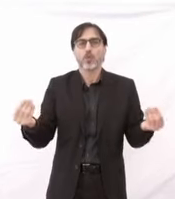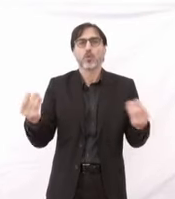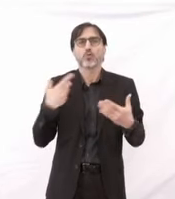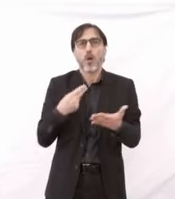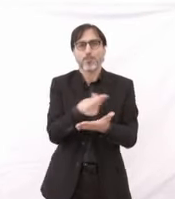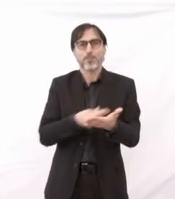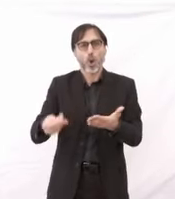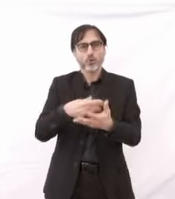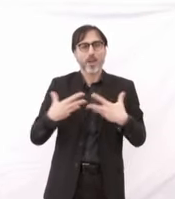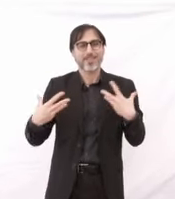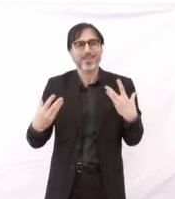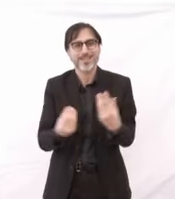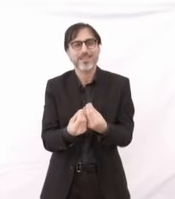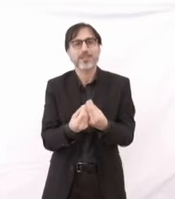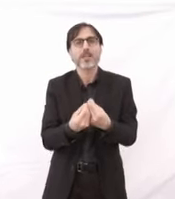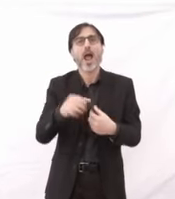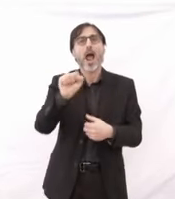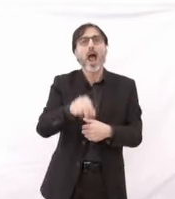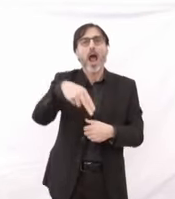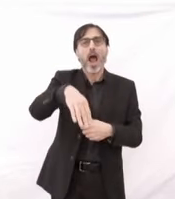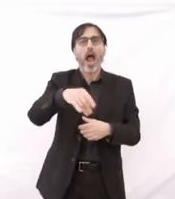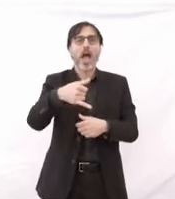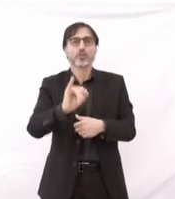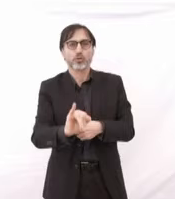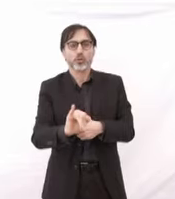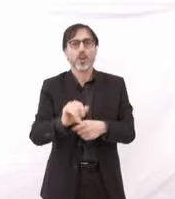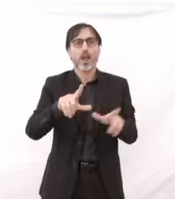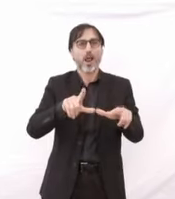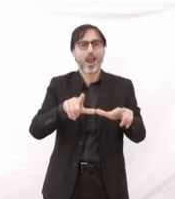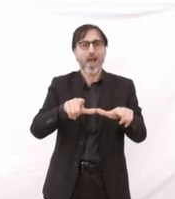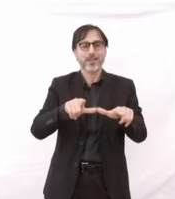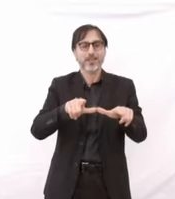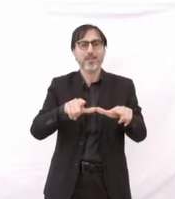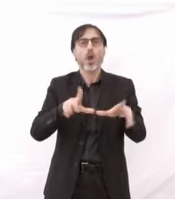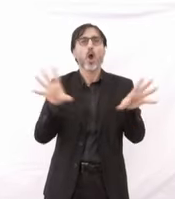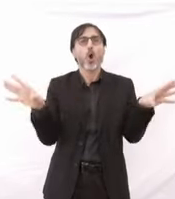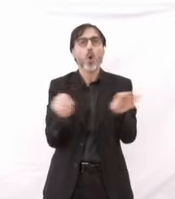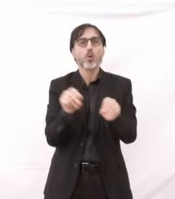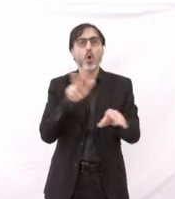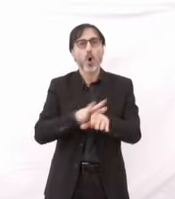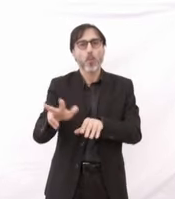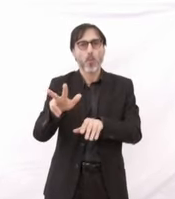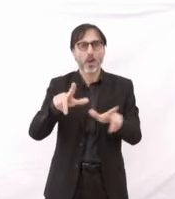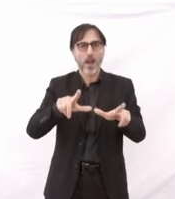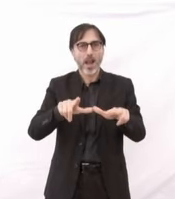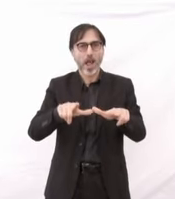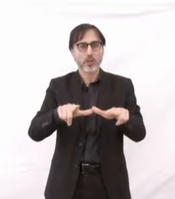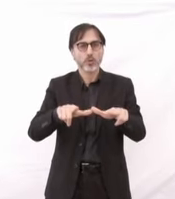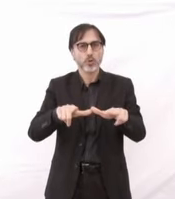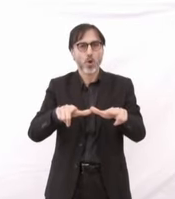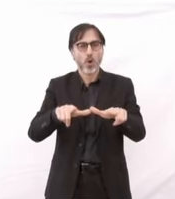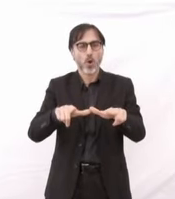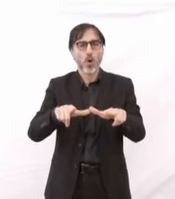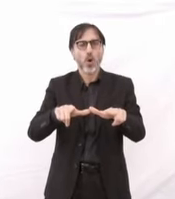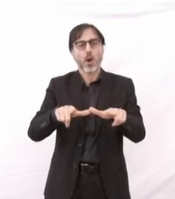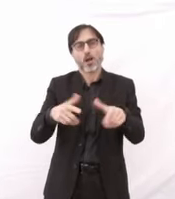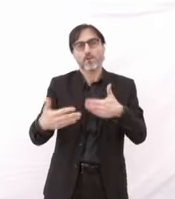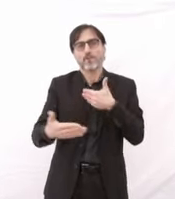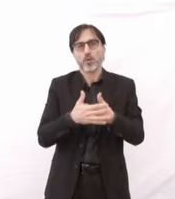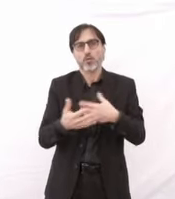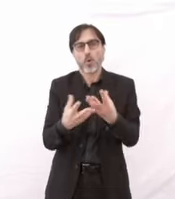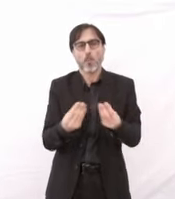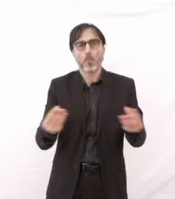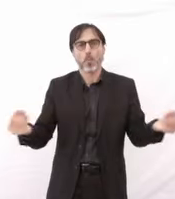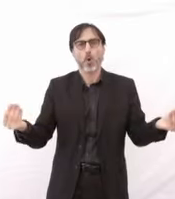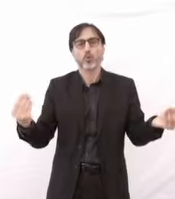dei progetti, e l'ANCI Lazio, quindi l'Unione dei Comuni del Lazio, che ci è stata molto vicina e che